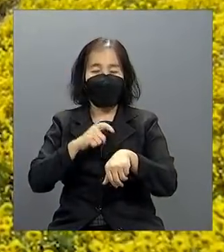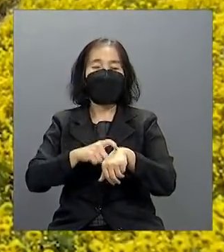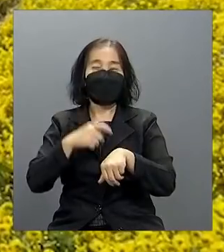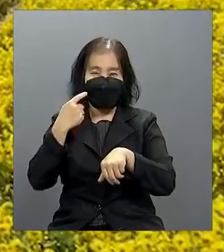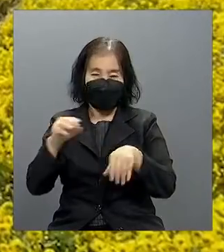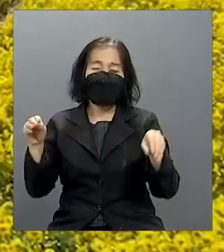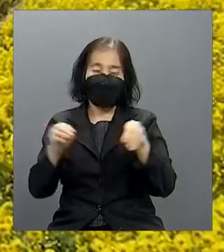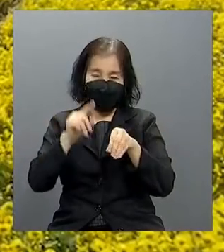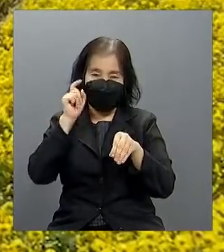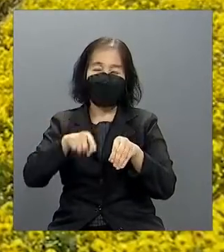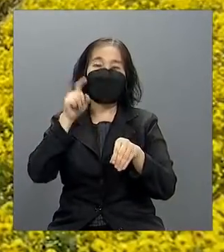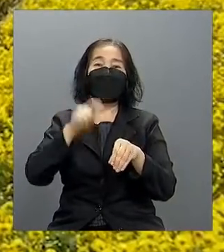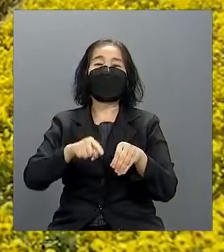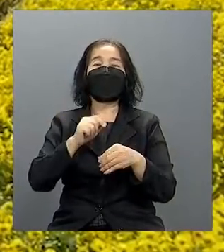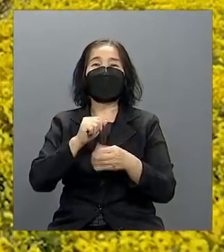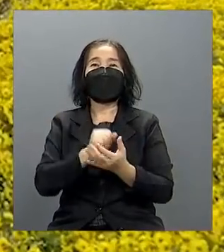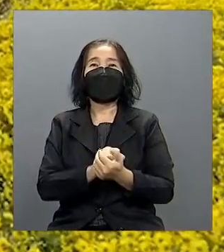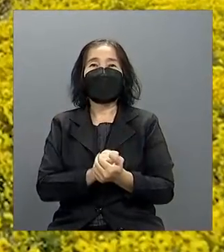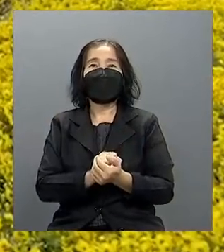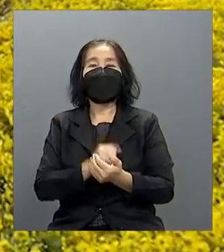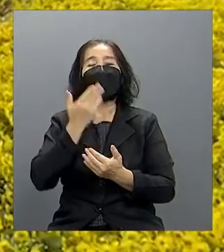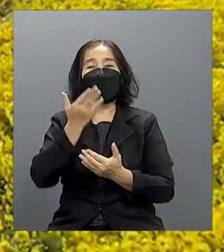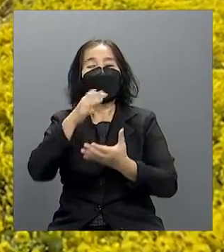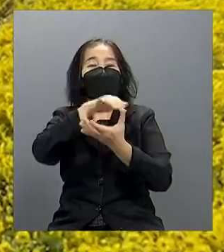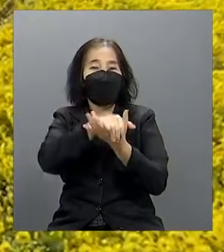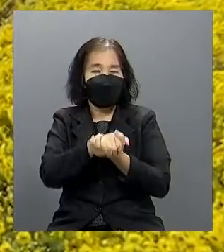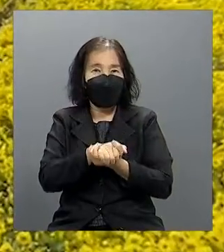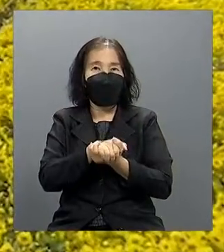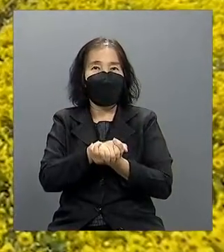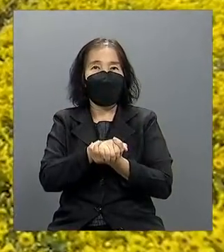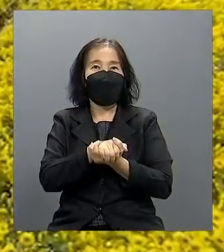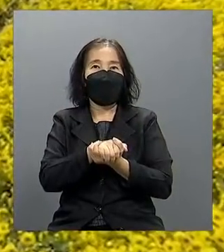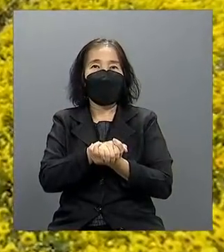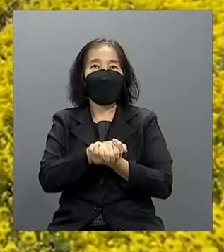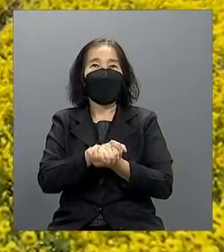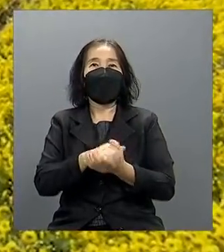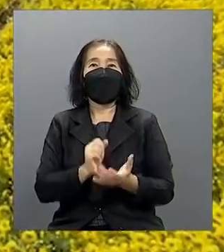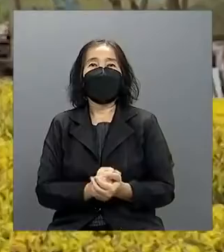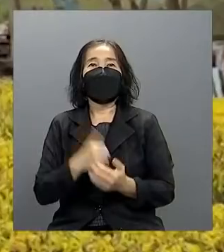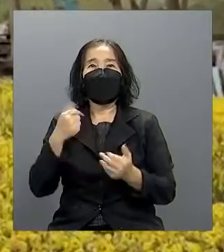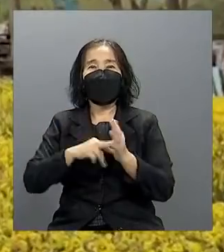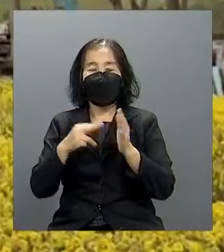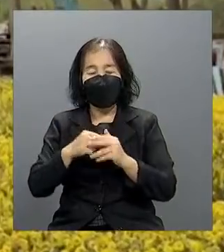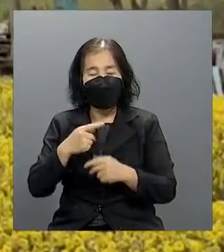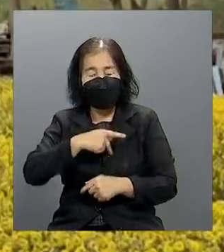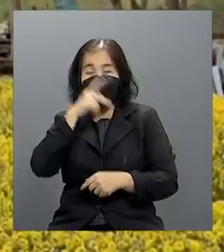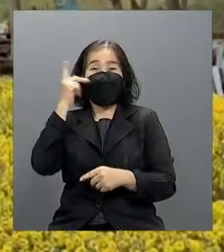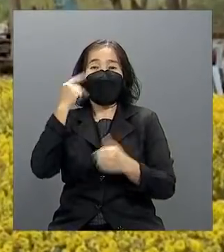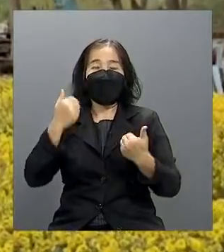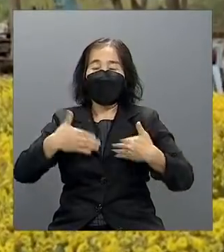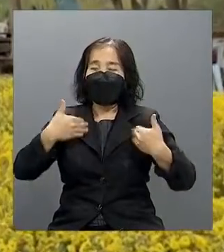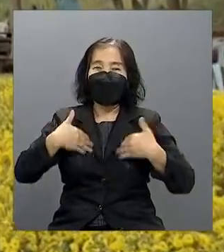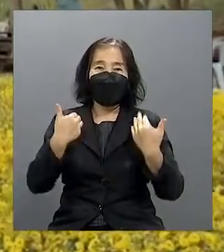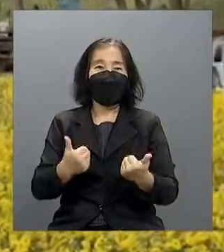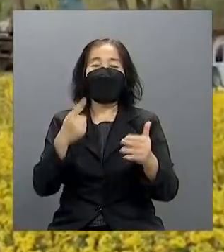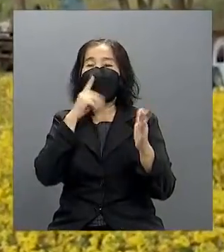ำสิ่งดีๆให้กับผู้หญิงคนนี้เลยคิดว่ามันน่าจะเป็นสิ่งที่เซอร์ไพรส์เขาได้นะครับ โอ้โหต้อง